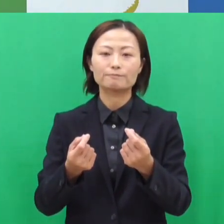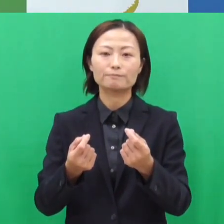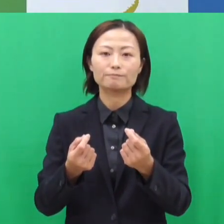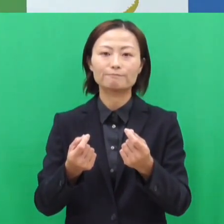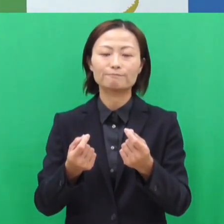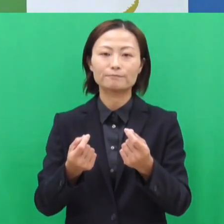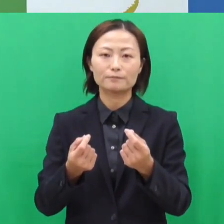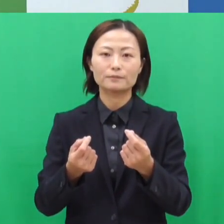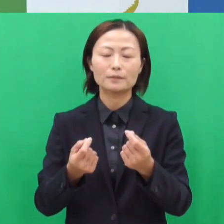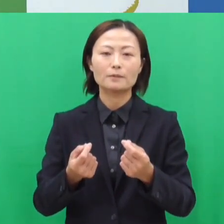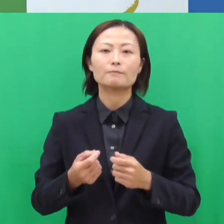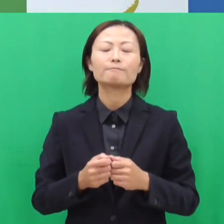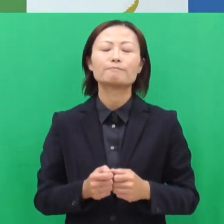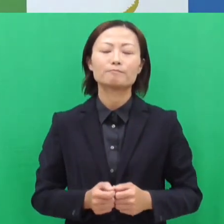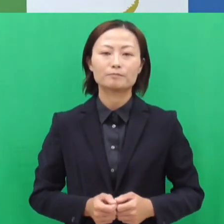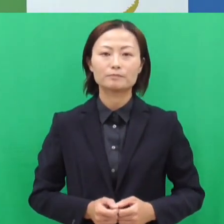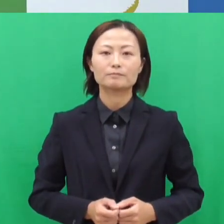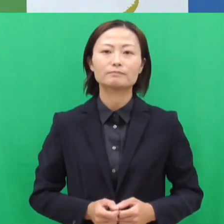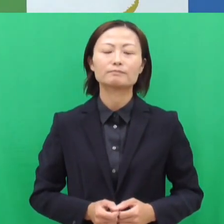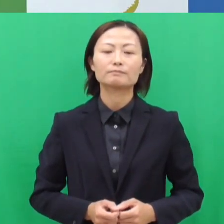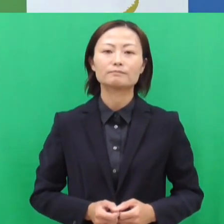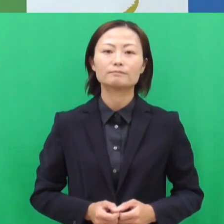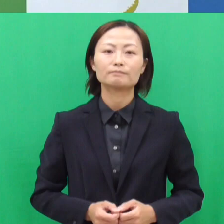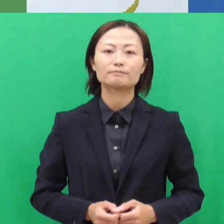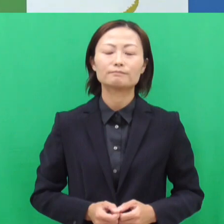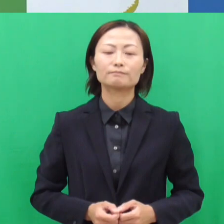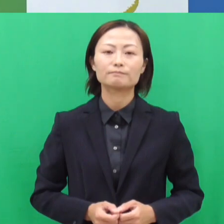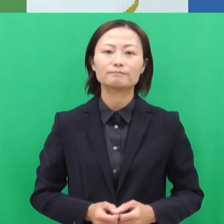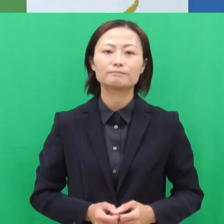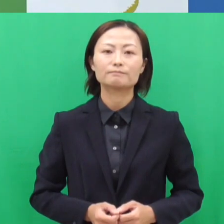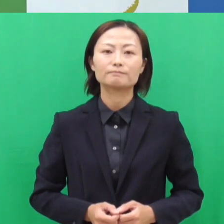規模の大きさはありますけれどもそういうふうに思います